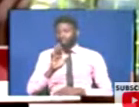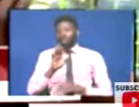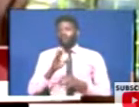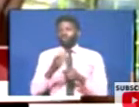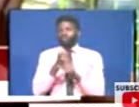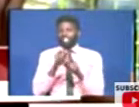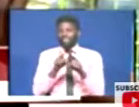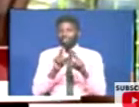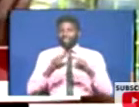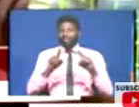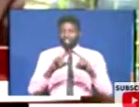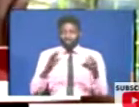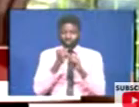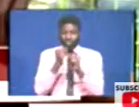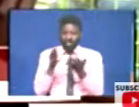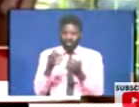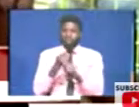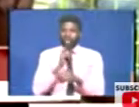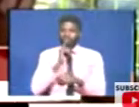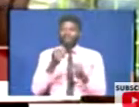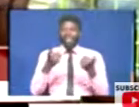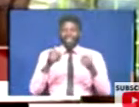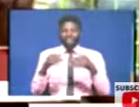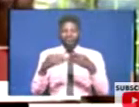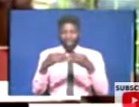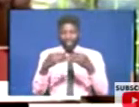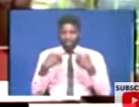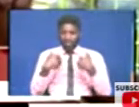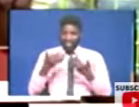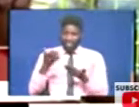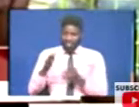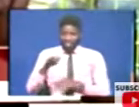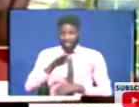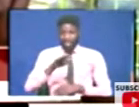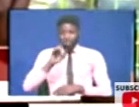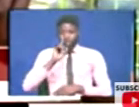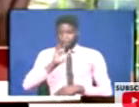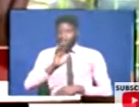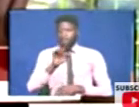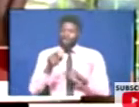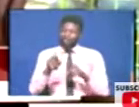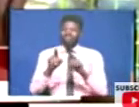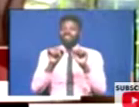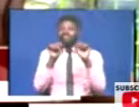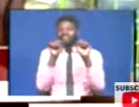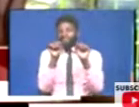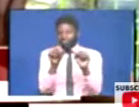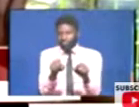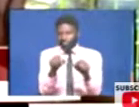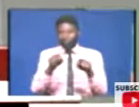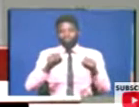kwamba plastic zozote ambazo zitakuwa katika maeneo yao wao wanaweza